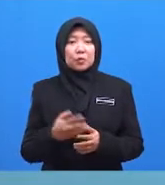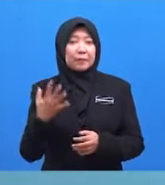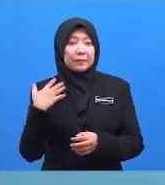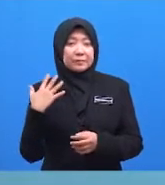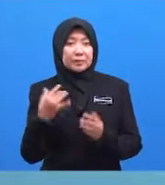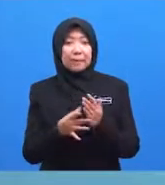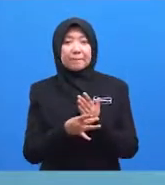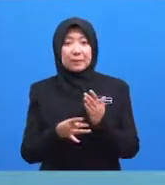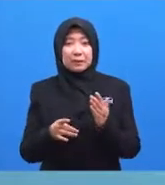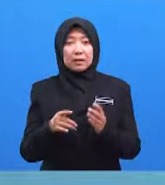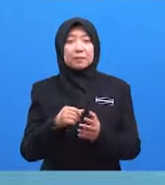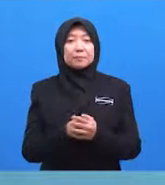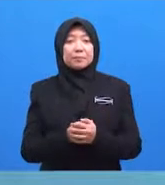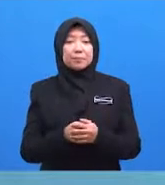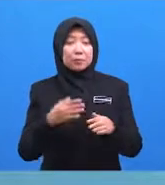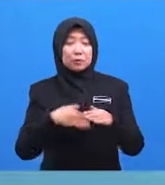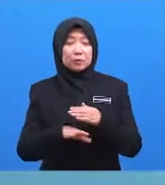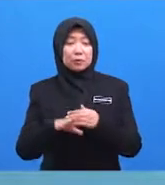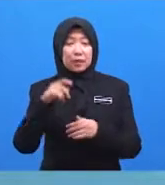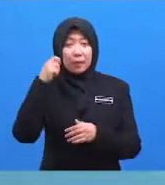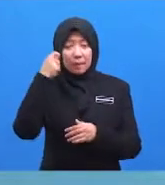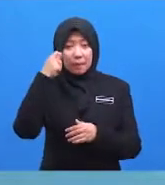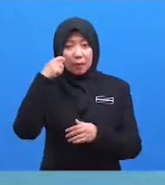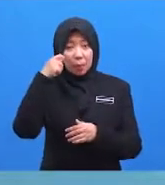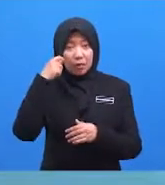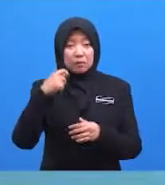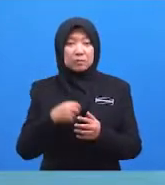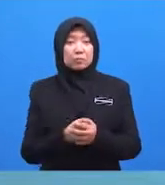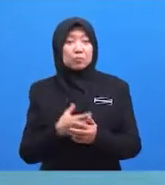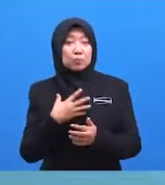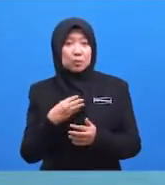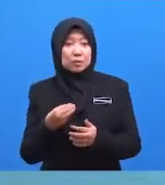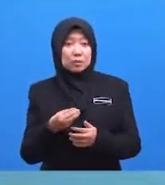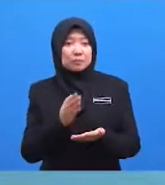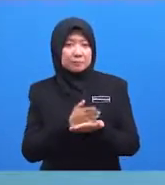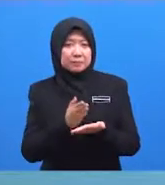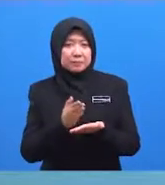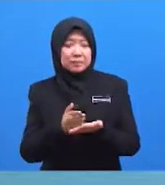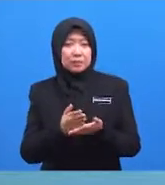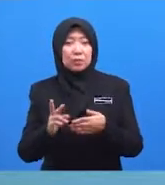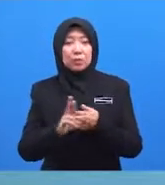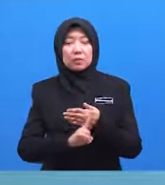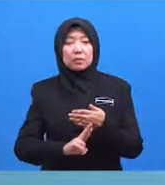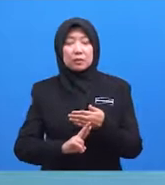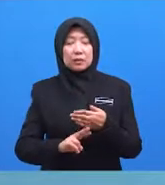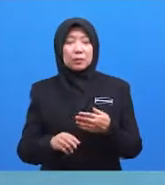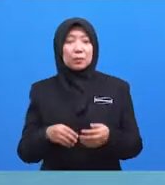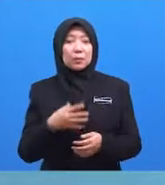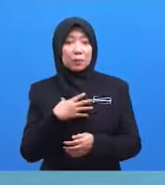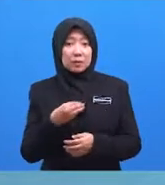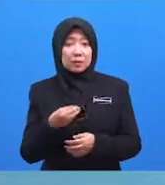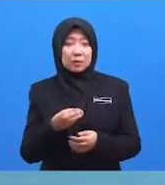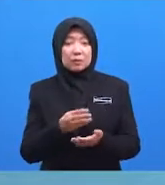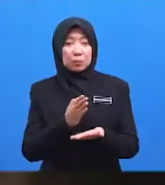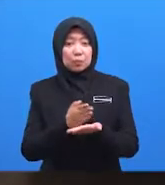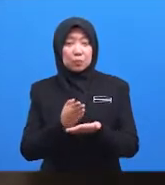Panaskan minyak zaitun dan masukkan bawang putih cincang dan roti putih dipotong dadu ke dalam pan